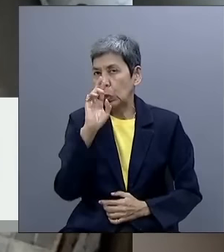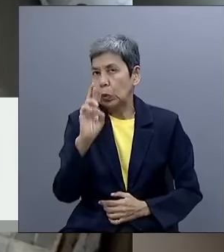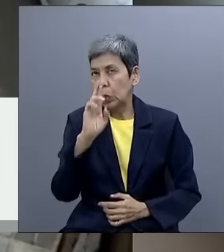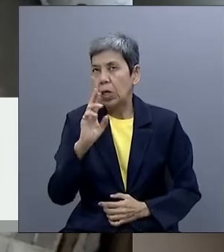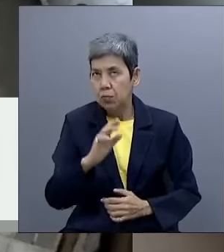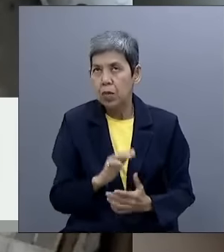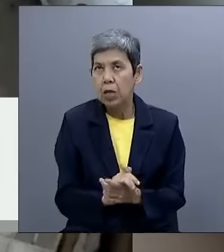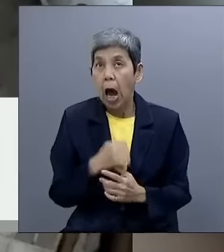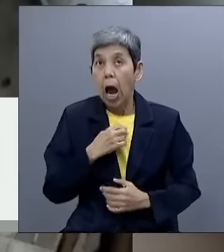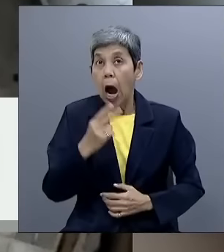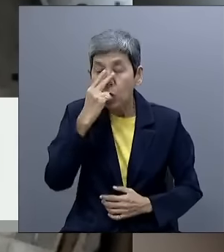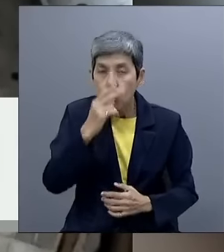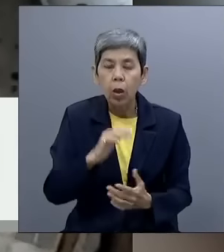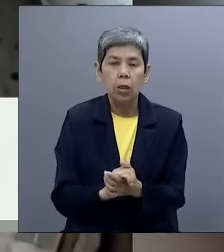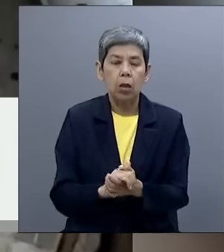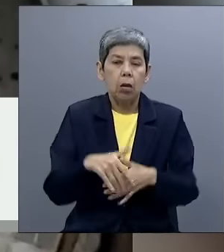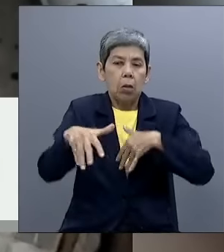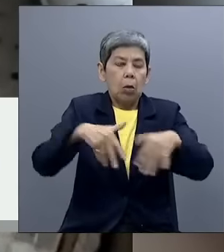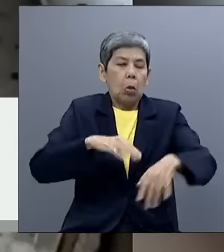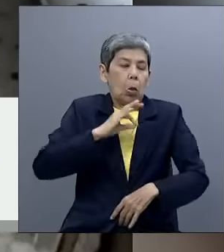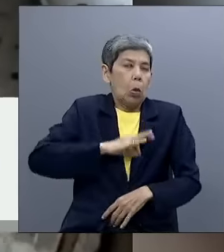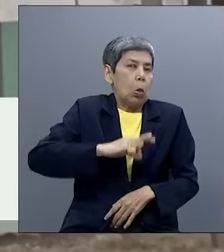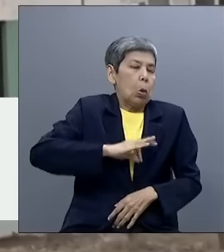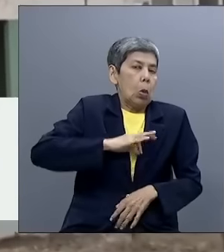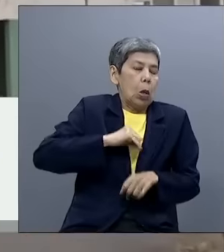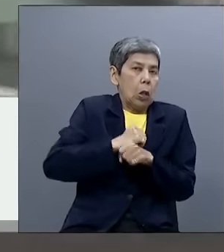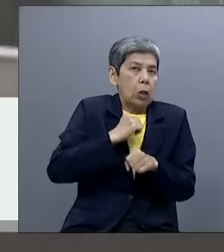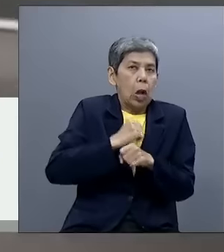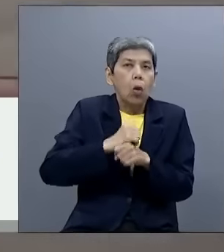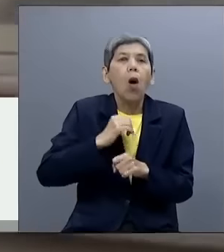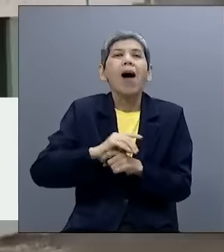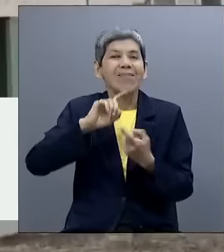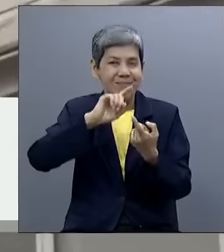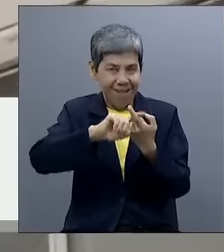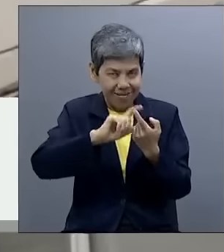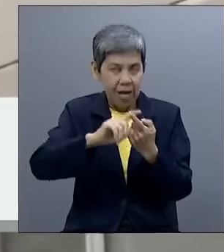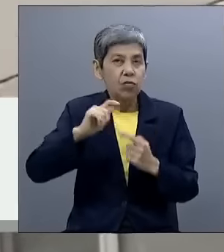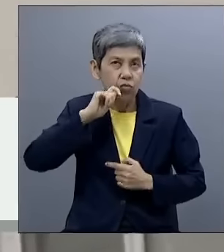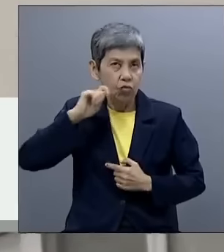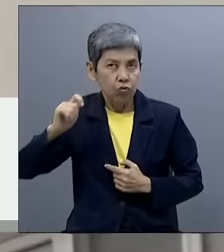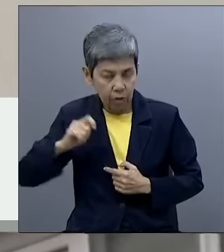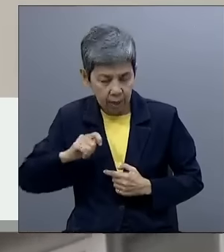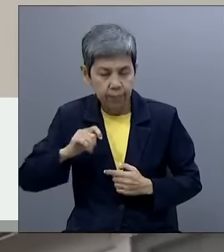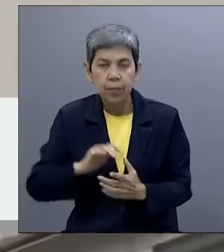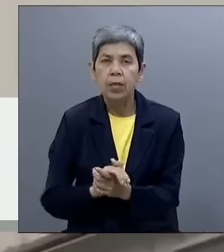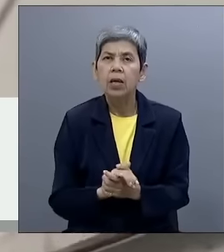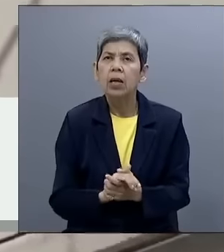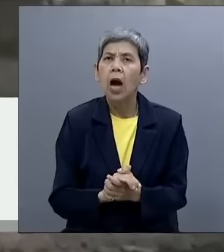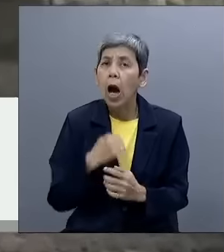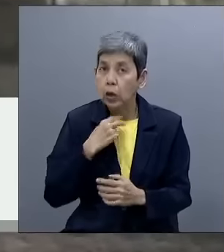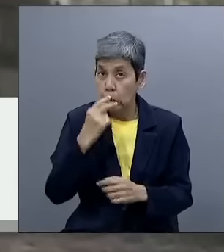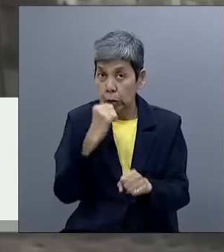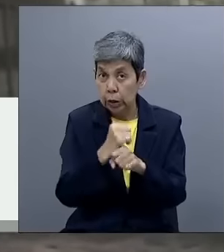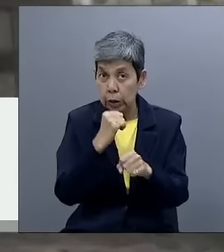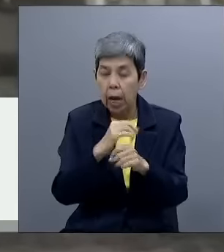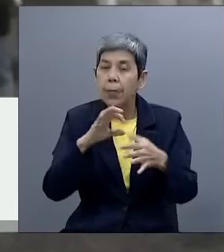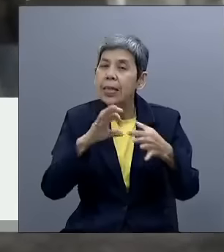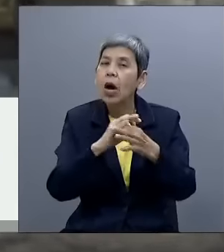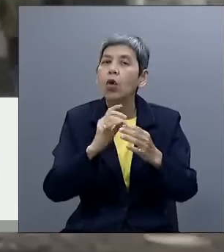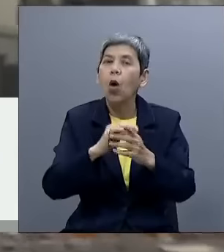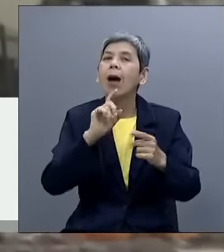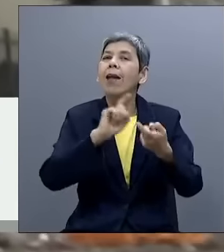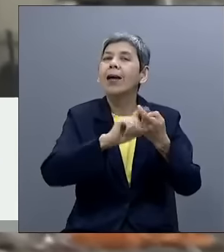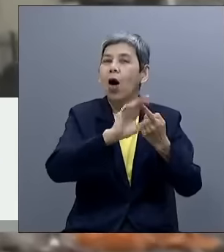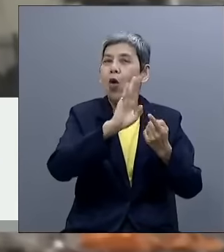ค่ะซึ่งอาจจะช่วยเรียกเสียงต่อต้านปฏิบัติการทางทหารของรัสเซียในยูเครนให้ดังมากขึ้นและบั่นพอเสถียรภาพใน